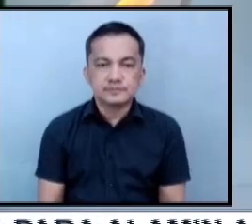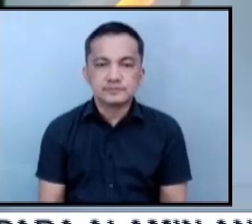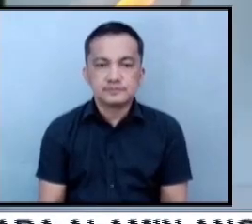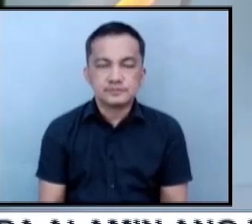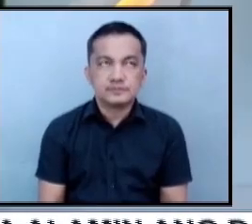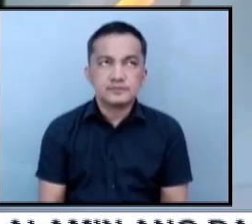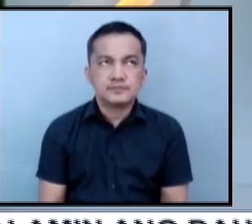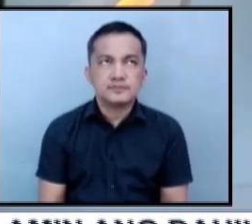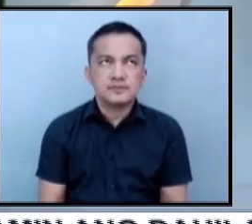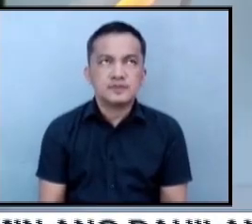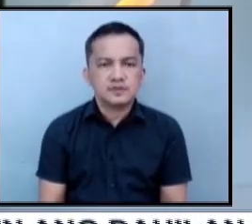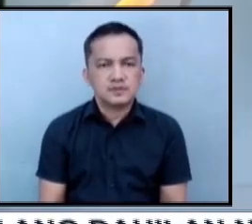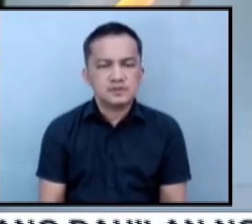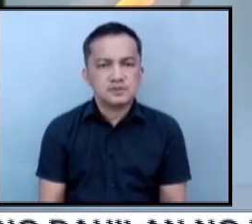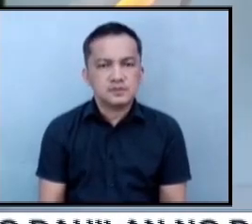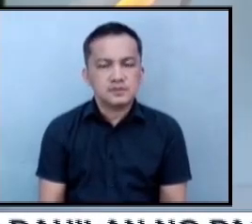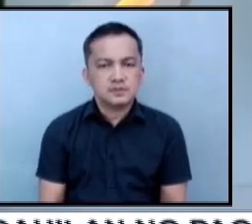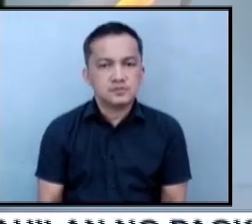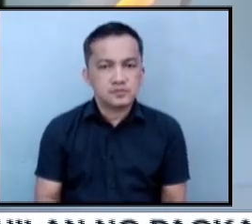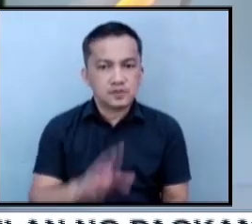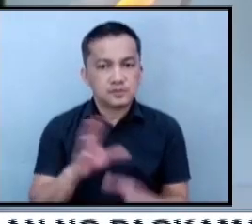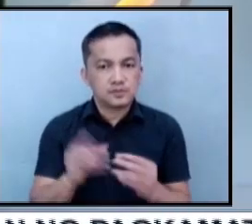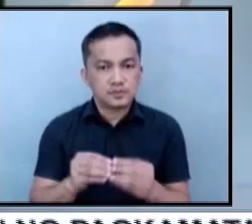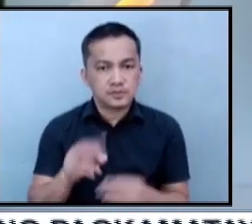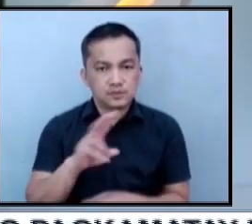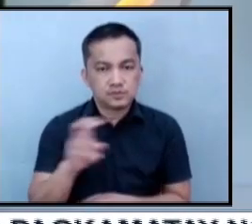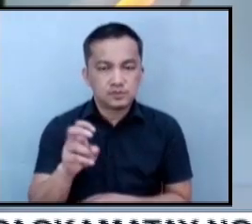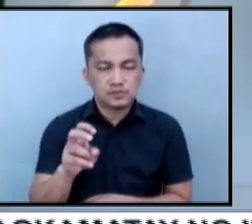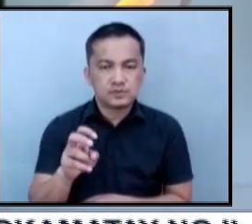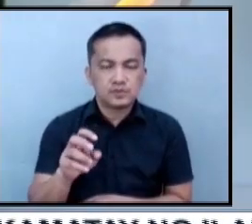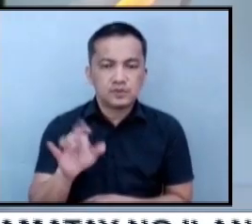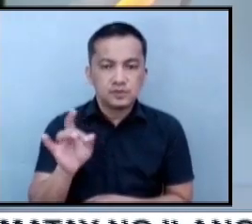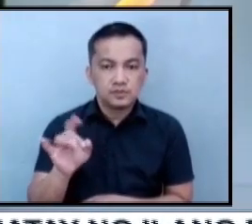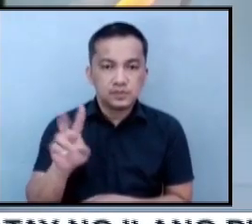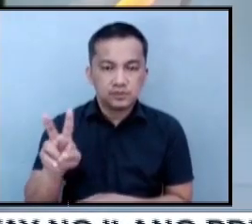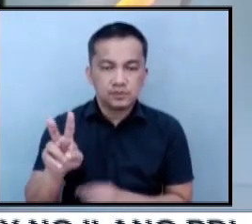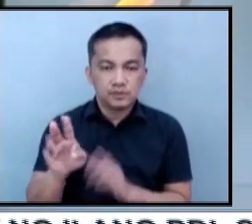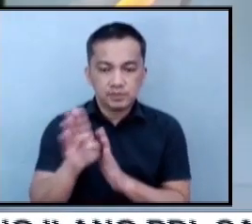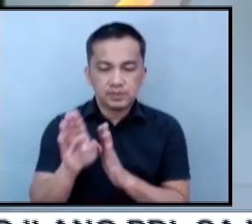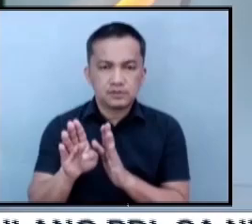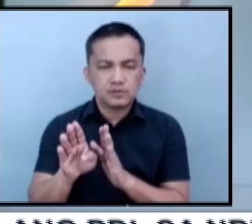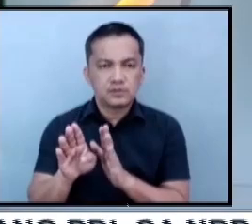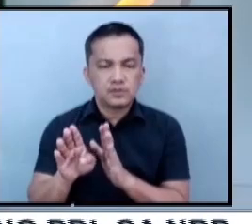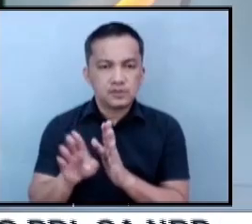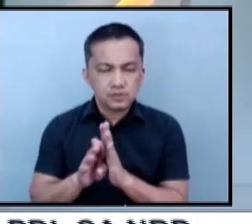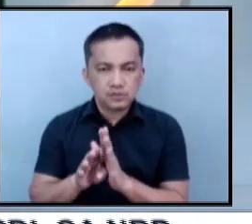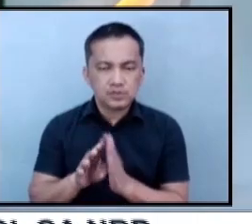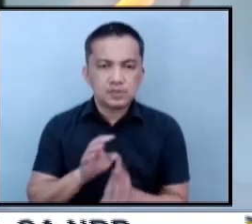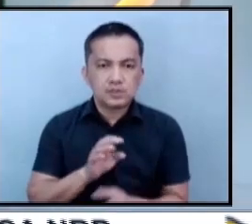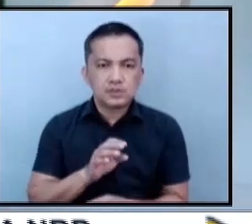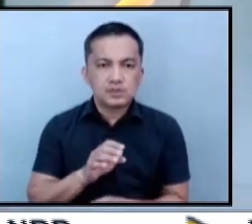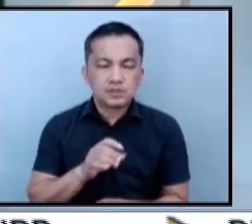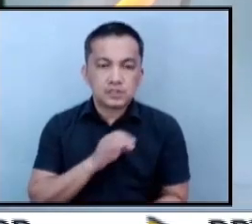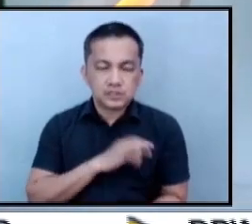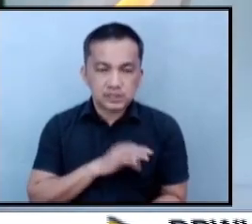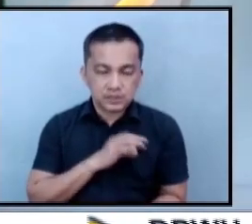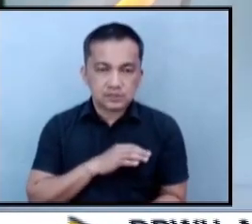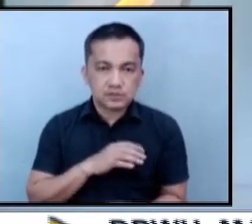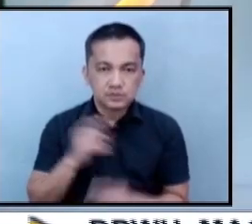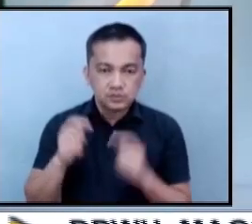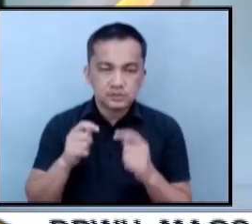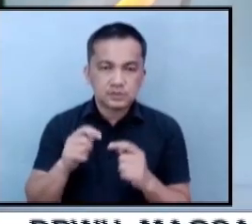Umabot na sa magit 282 bilyong piso ang kita ng sektor ng turismo sa unang quarter po ng taon, na tumaas